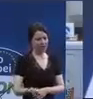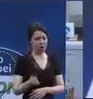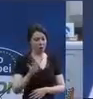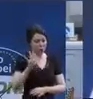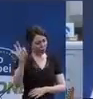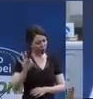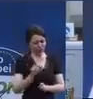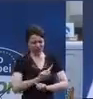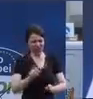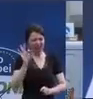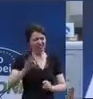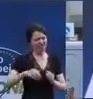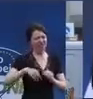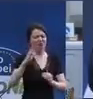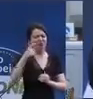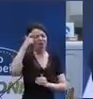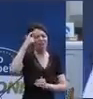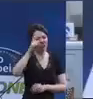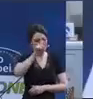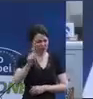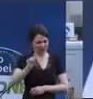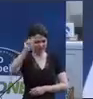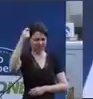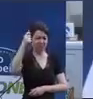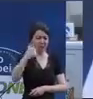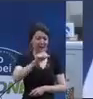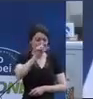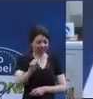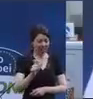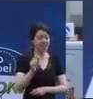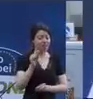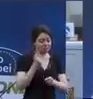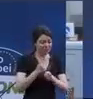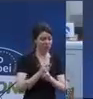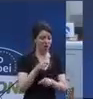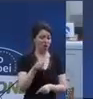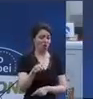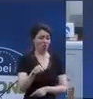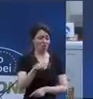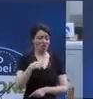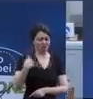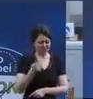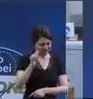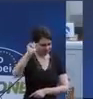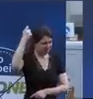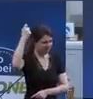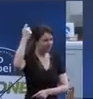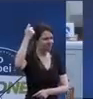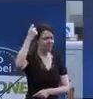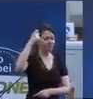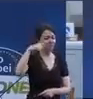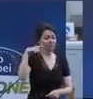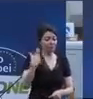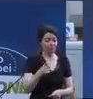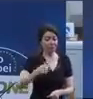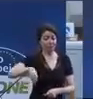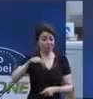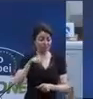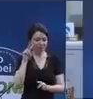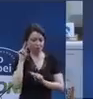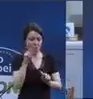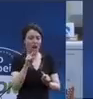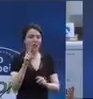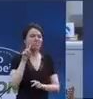4% arriveremo al governo del paese Perché l'Italia chiede questo arriveremo se terremo lo sguardo